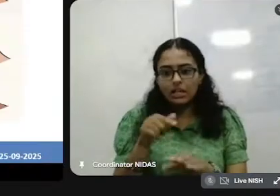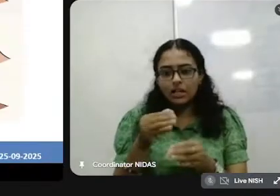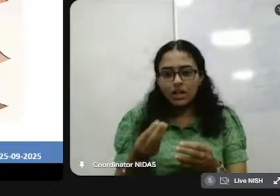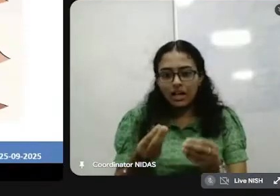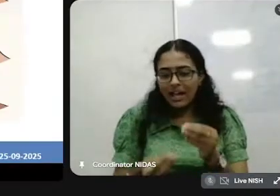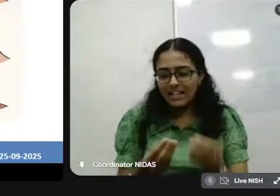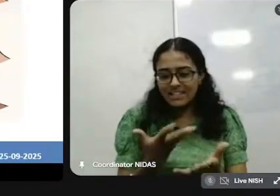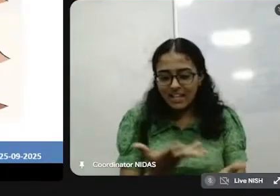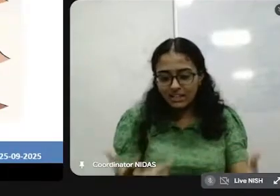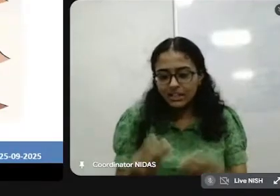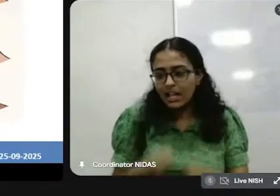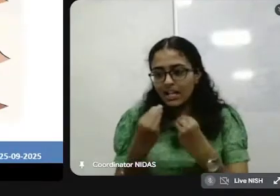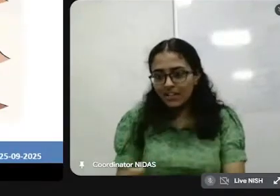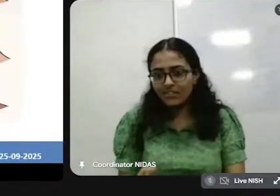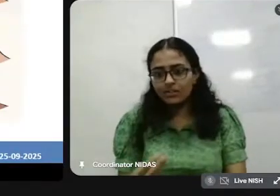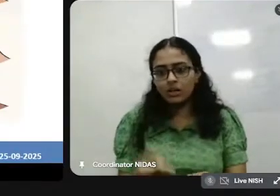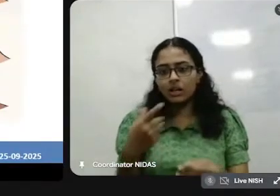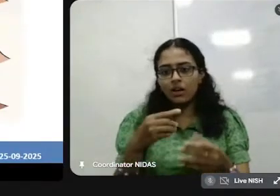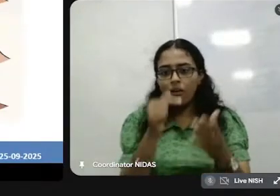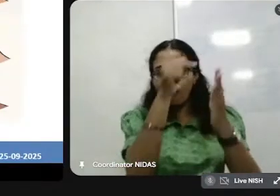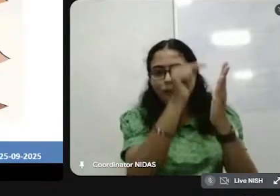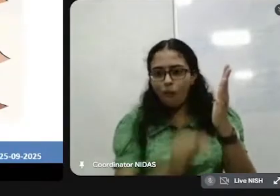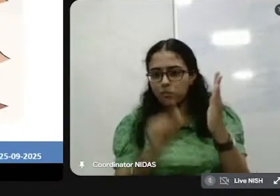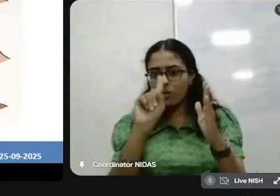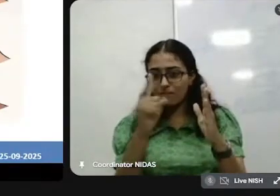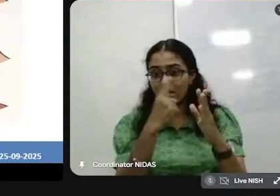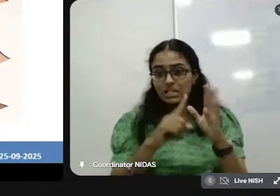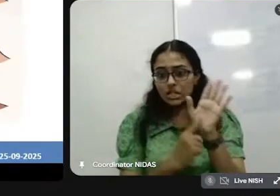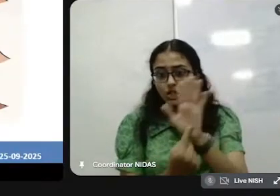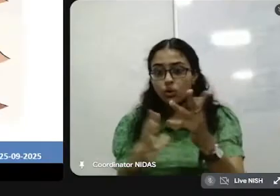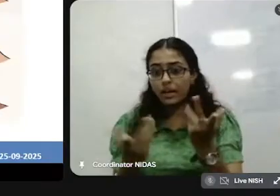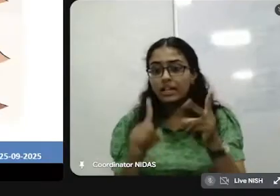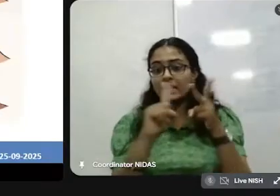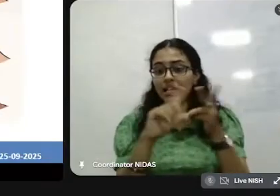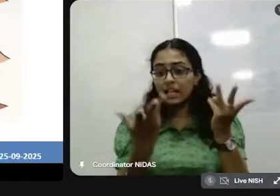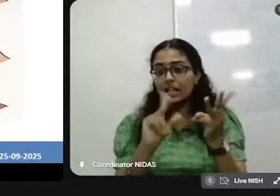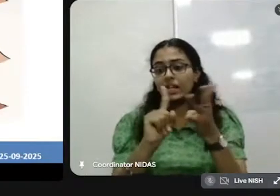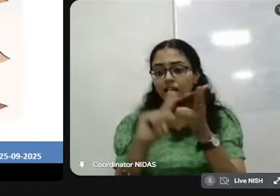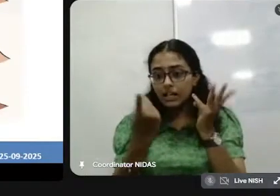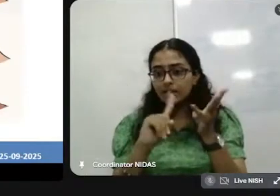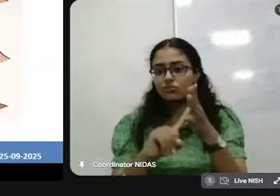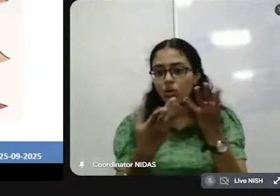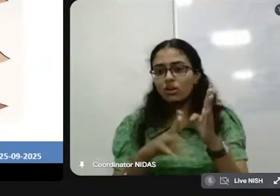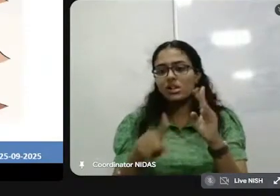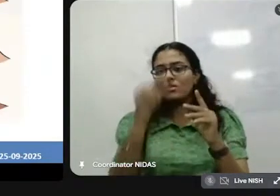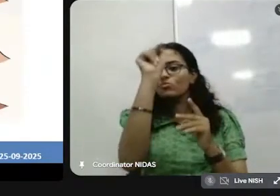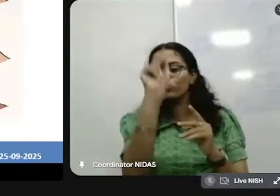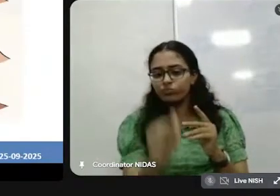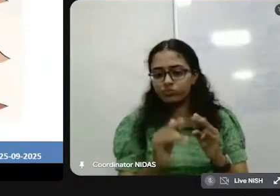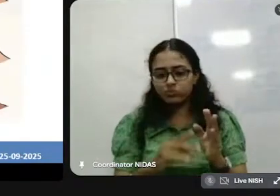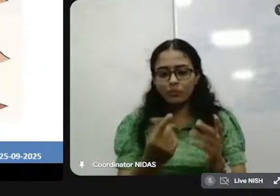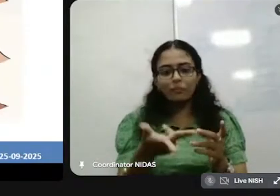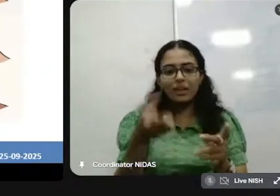നമുക്ക് കൂട്ടി വരാം. അപ്പൊ 3 സാധനങ്ങളാണെങ്കിൽ അടുത്ത തവണ ഓർമ്മിപ്പിച്ച് പറയുകയാണെങ്കിൽ 4 സാധനം അല്ല 5 സാധനം എന്നുള്ള രീതിയിൽ